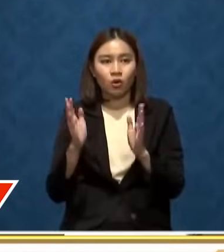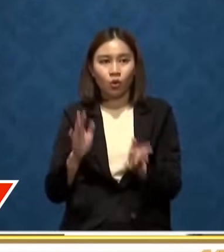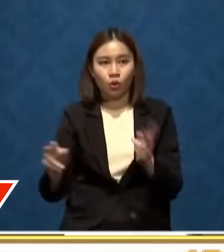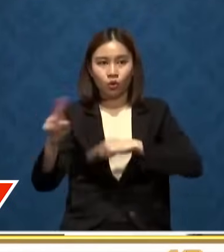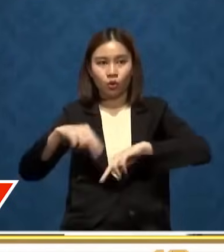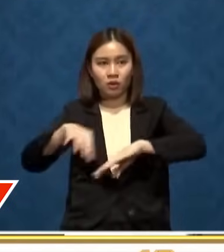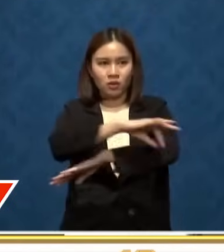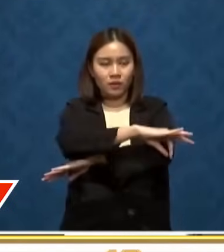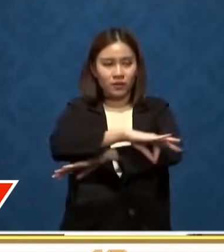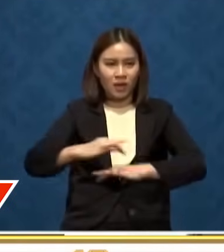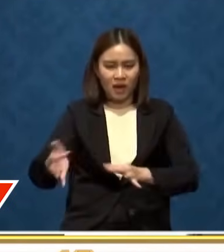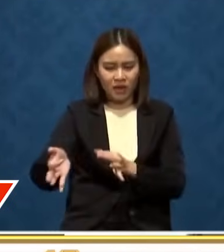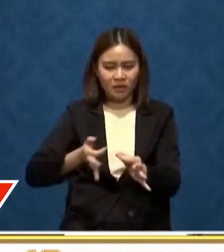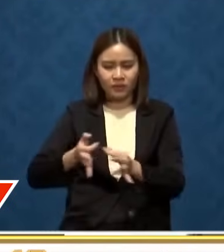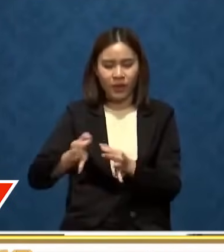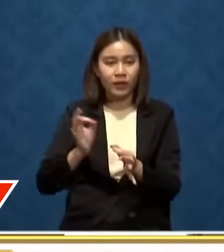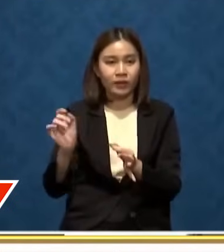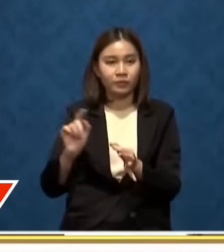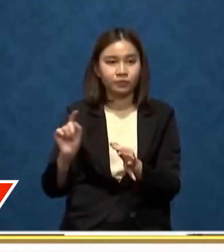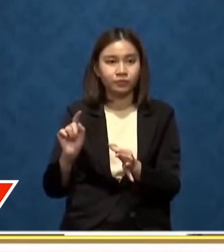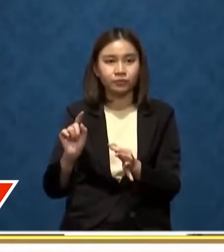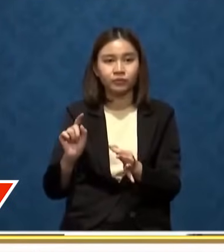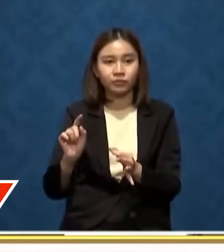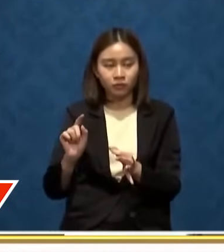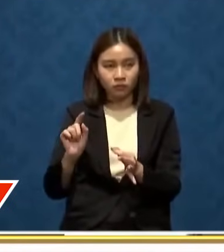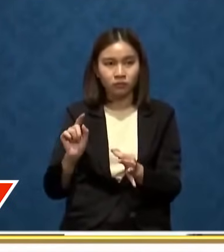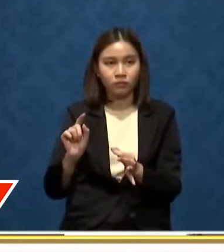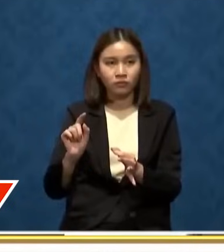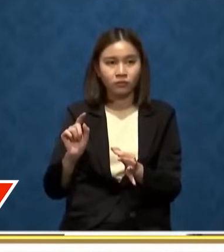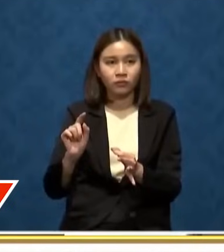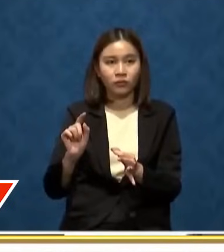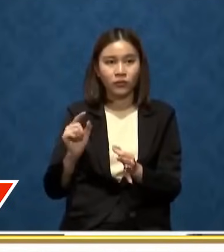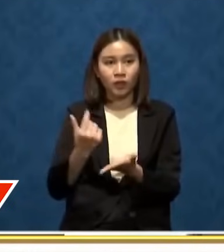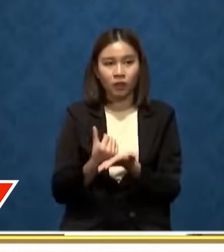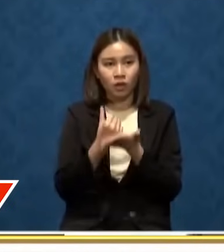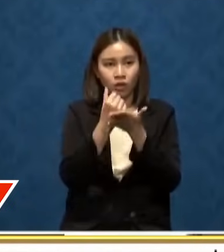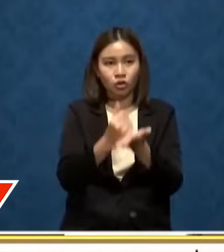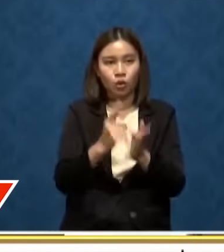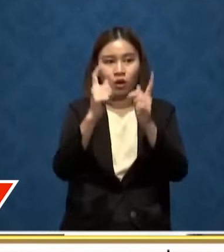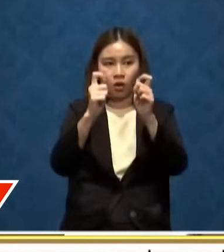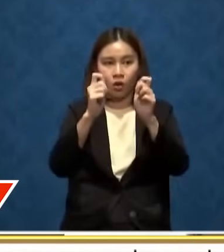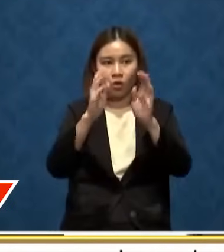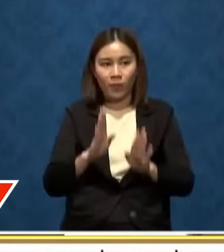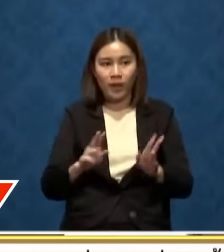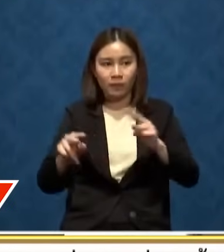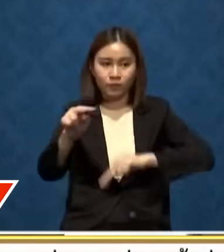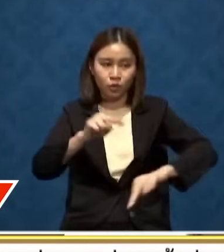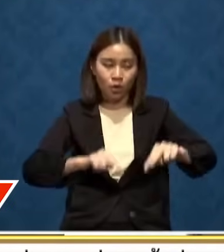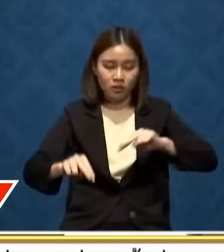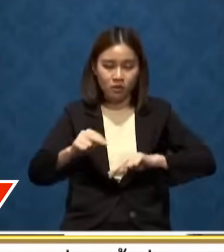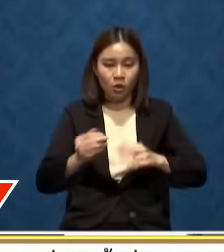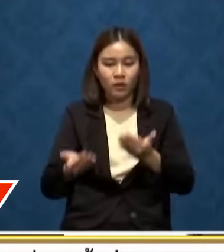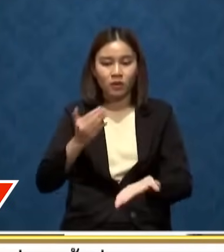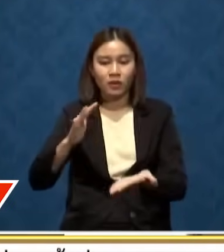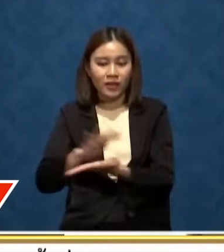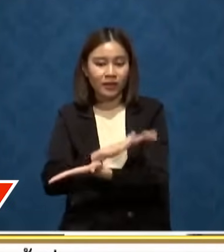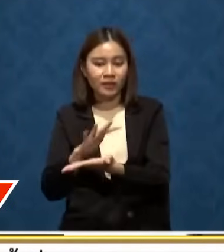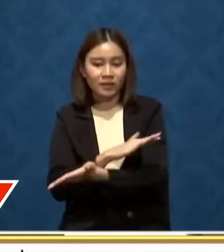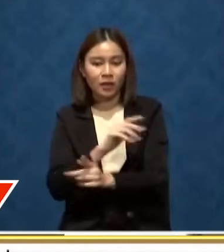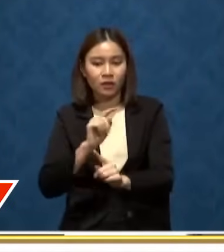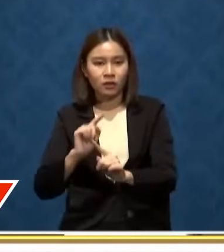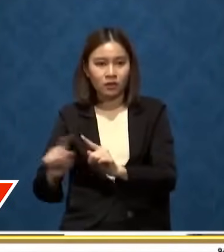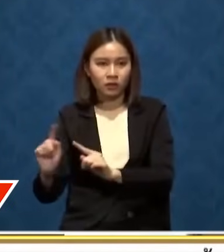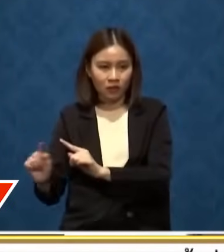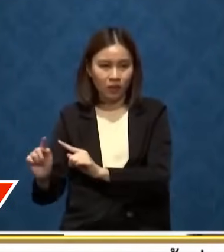ญชีได้ชี้แจงและอธิบายว่าเขาต้องไปช่วยออกแบบการตรวจสอบหรือเอกสารต่างๆเ